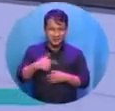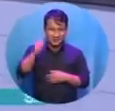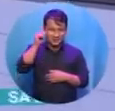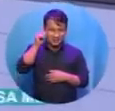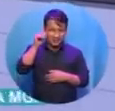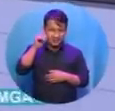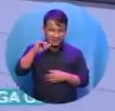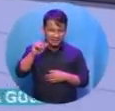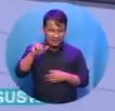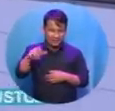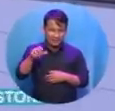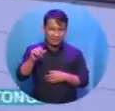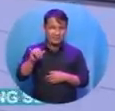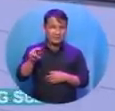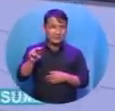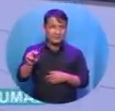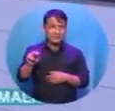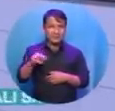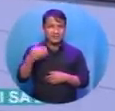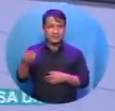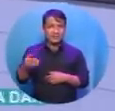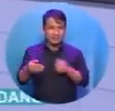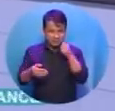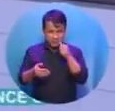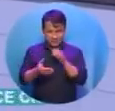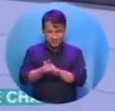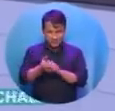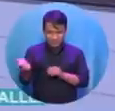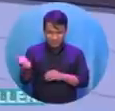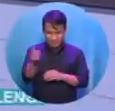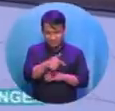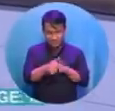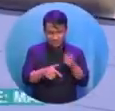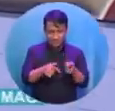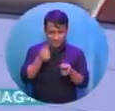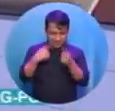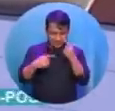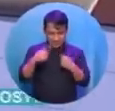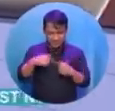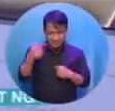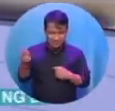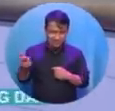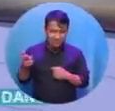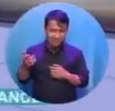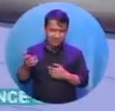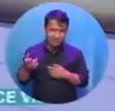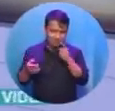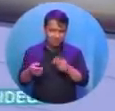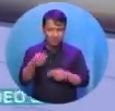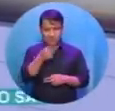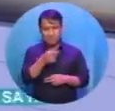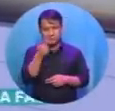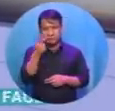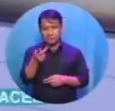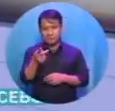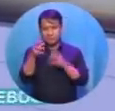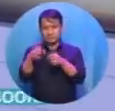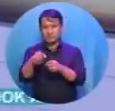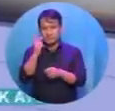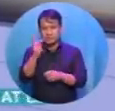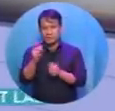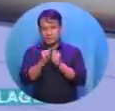Po. Okay, si Mrs. nasa kabilang linya at umiiyak. At opo. Huling-huli ka, kasama mo si